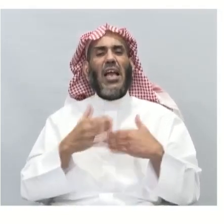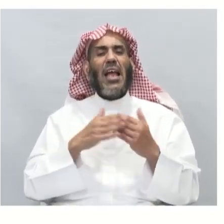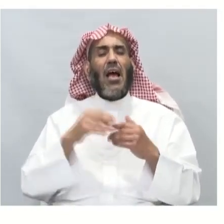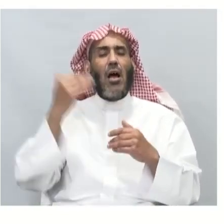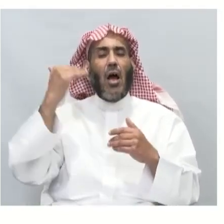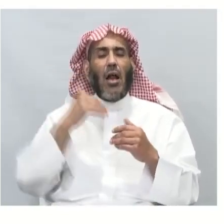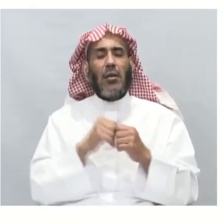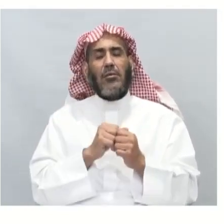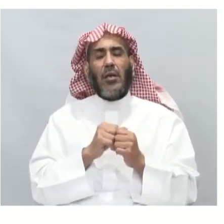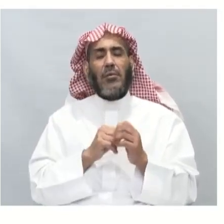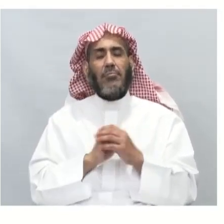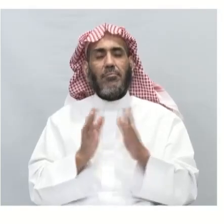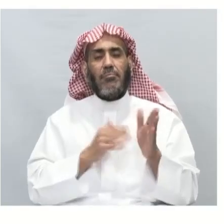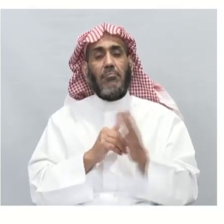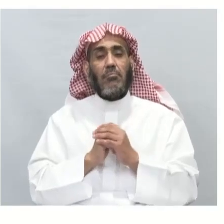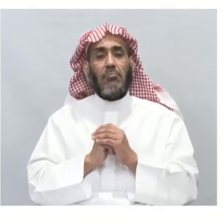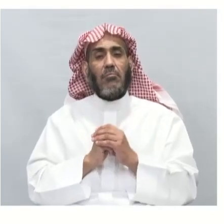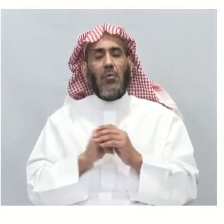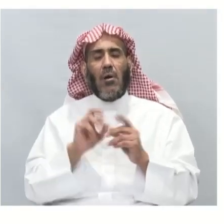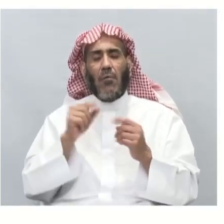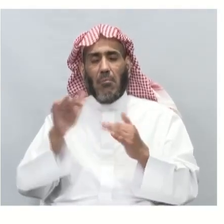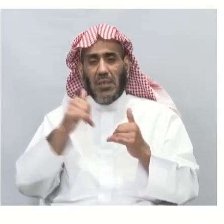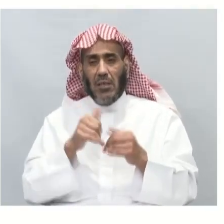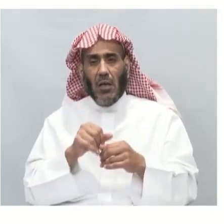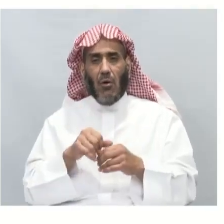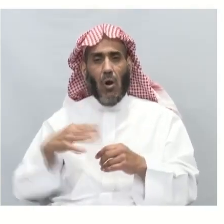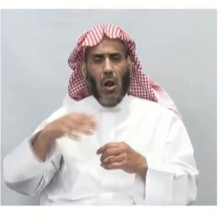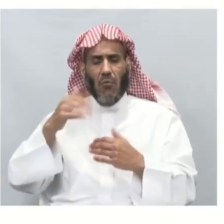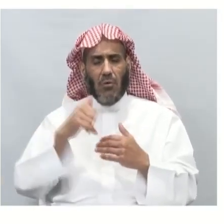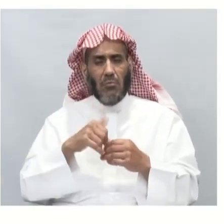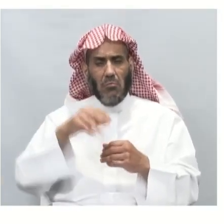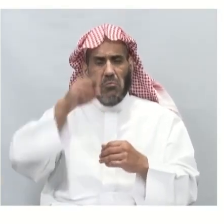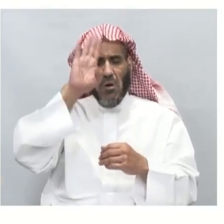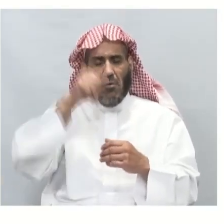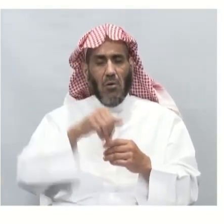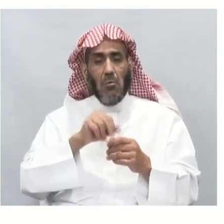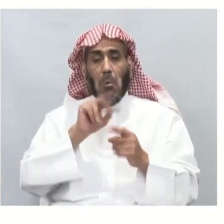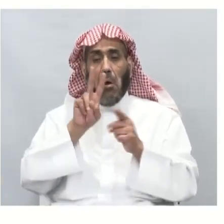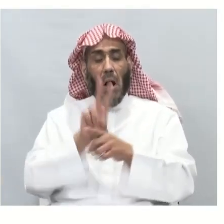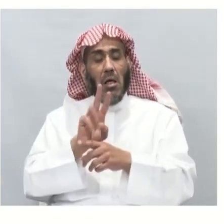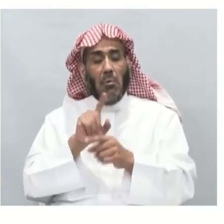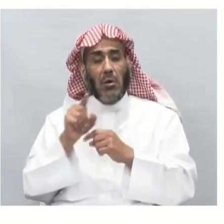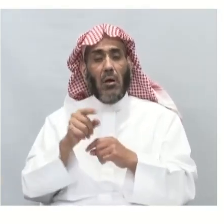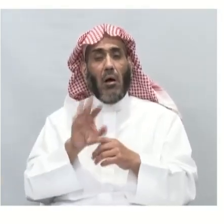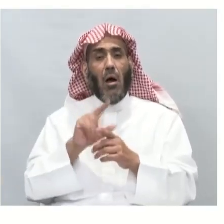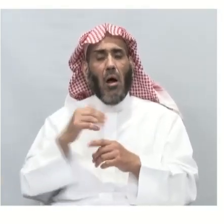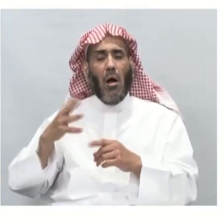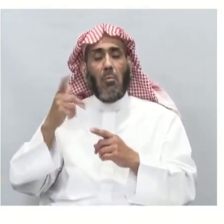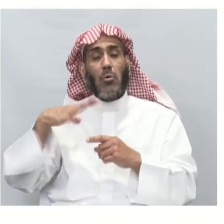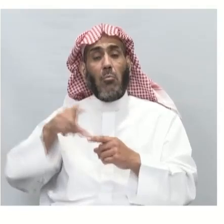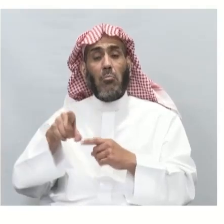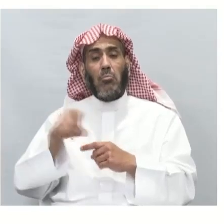ضاع در على جاريه فلما استدعاه قال كذب يا امير المؤمنين انما